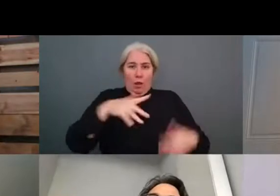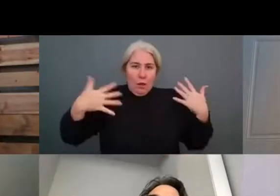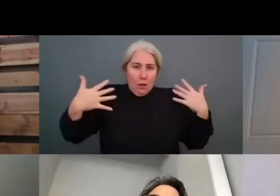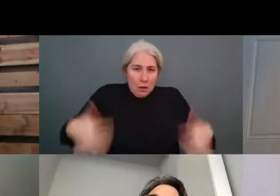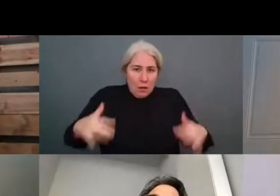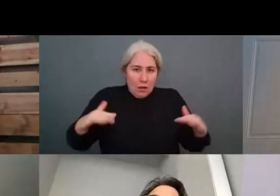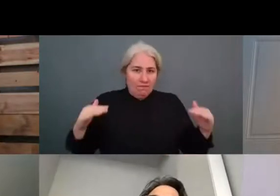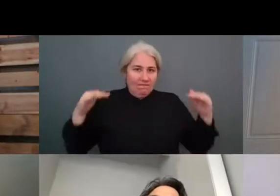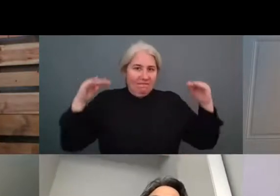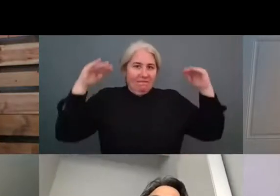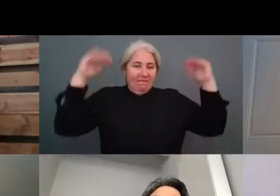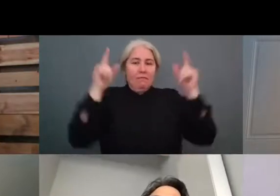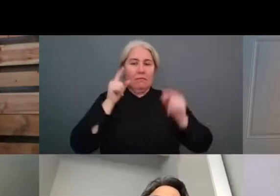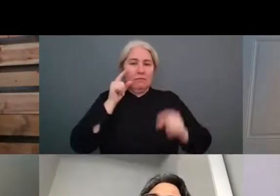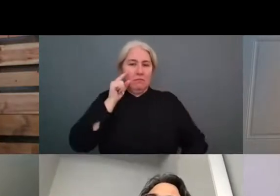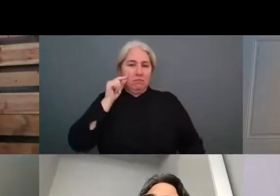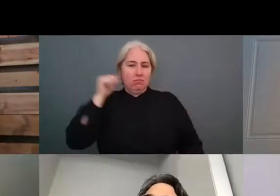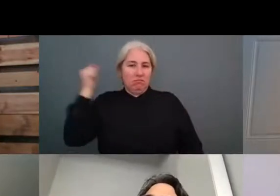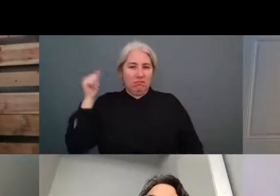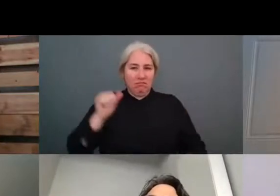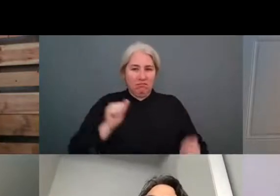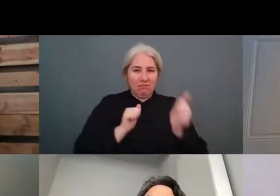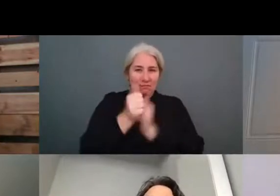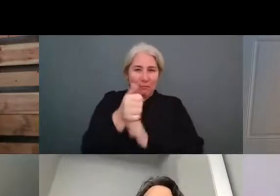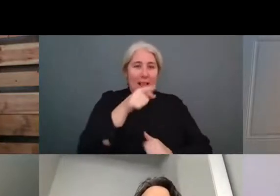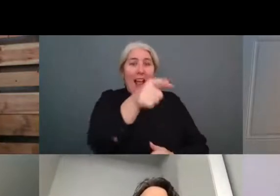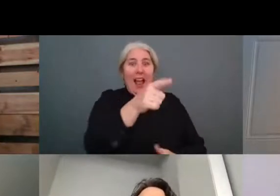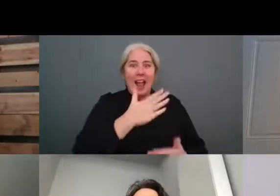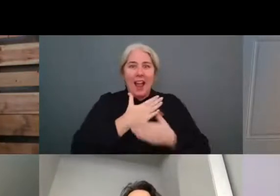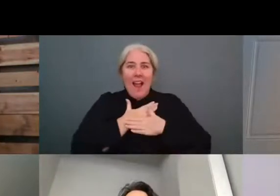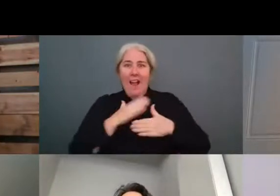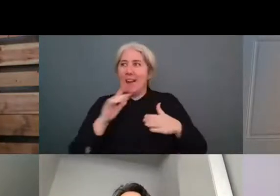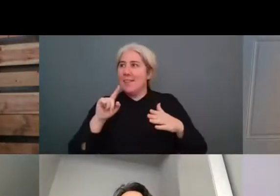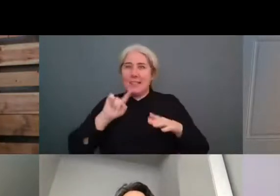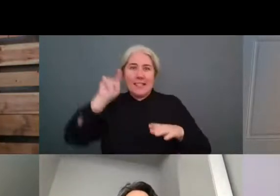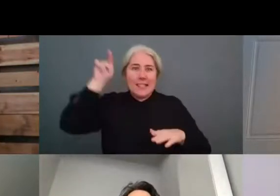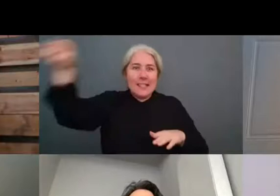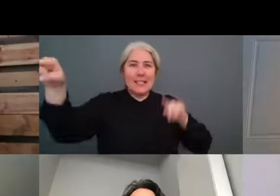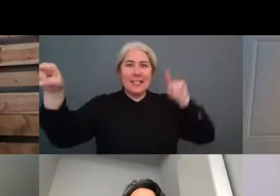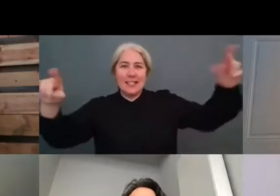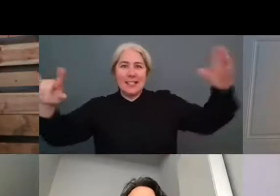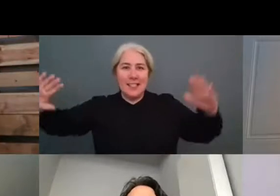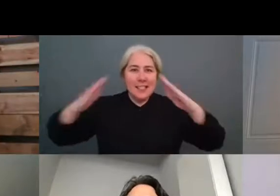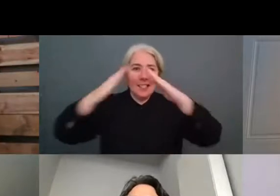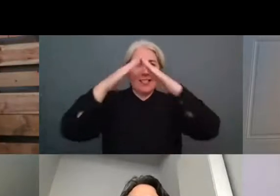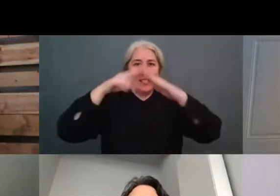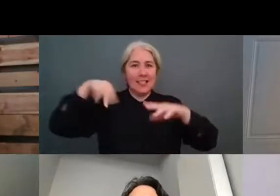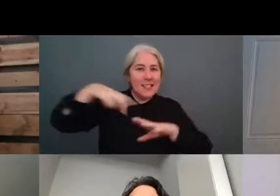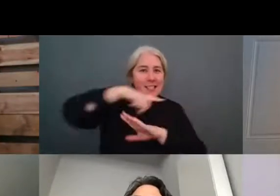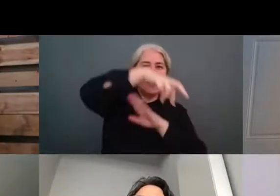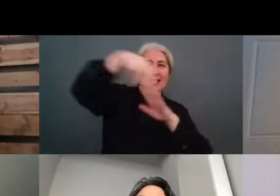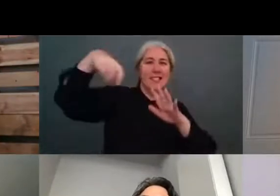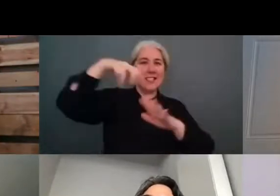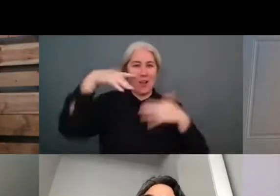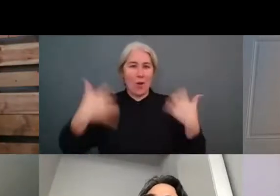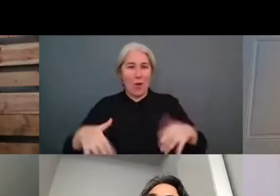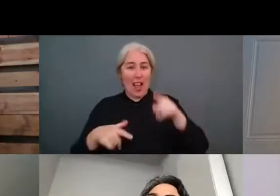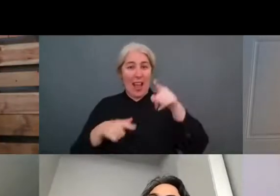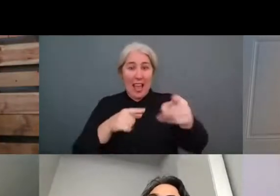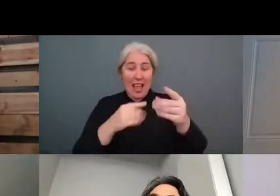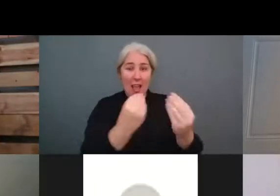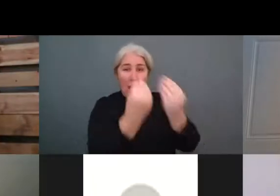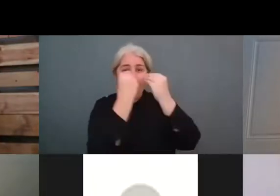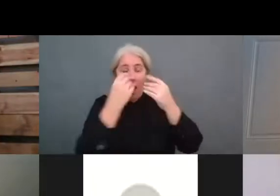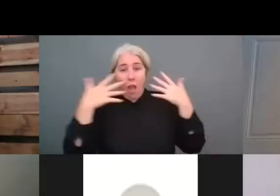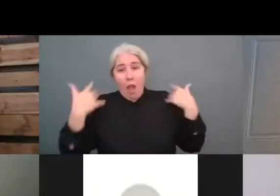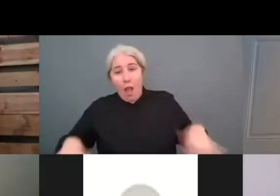juste incroyable et justement il m'apporte des connaissances que je n'avais pas auparavant sur le côté écologie écologie circulaire toutes ces choses là